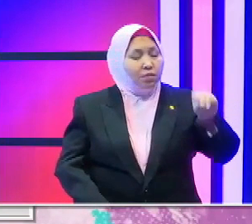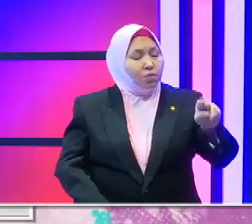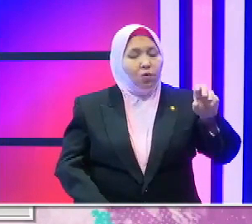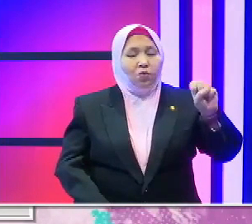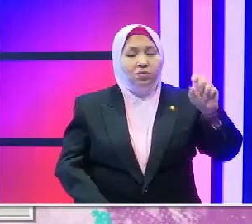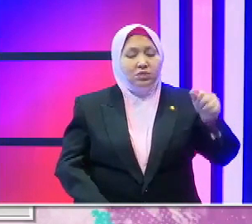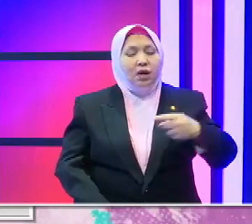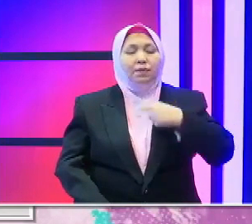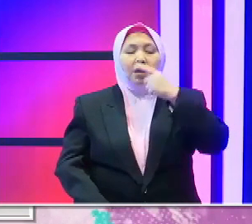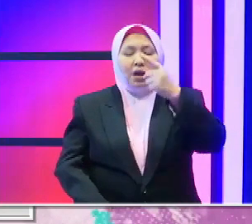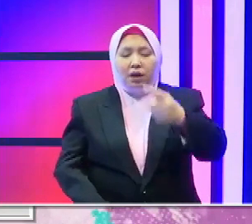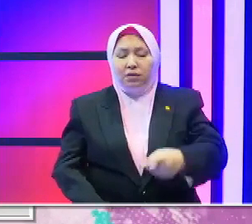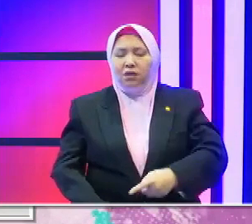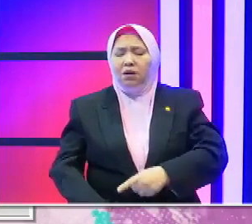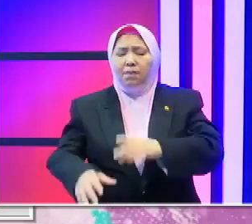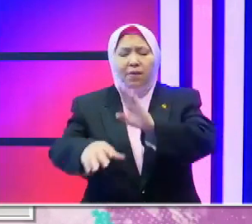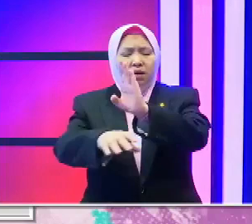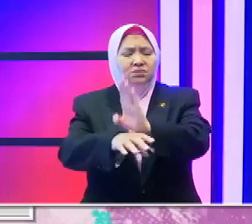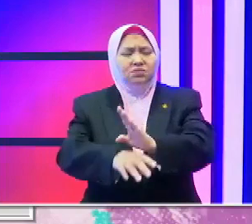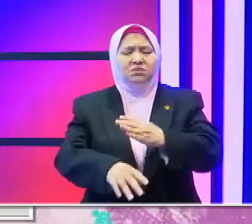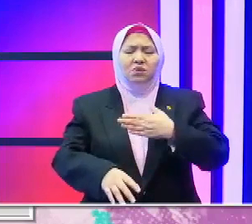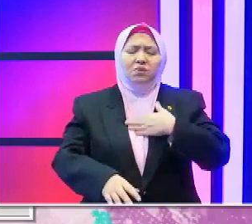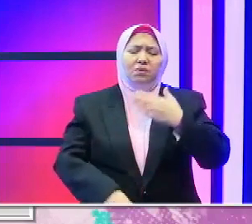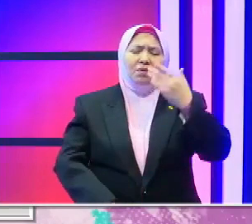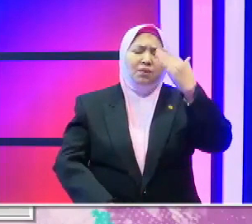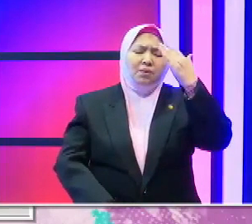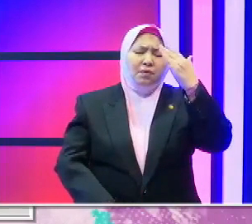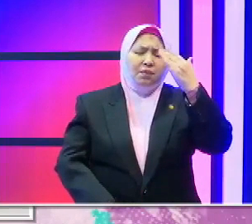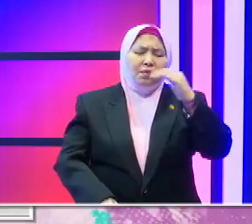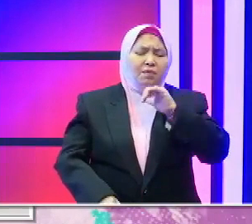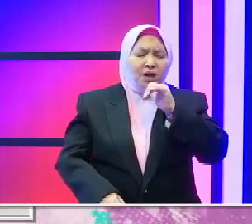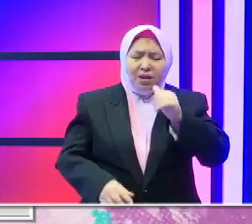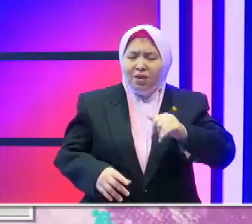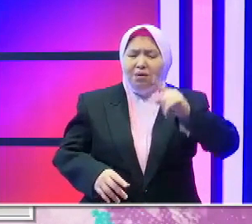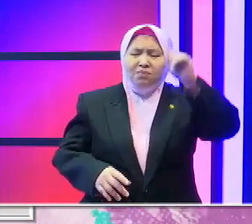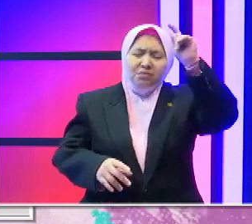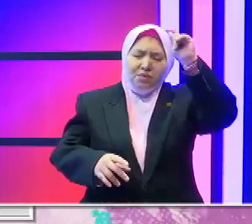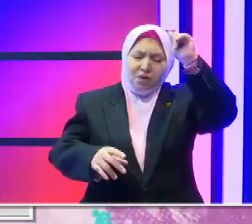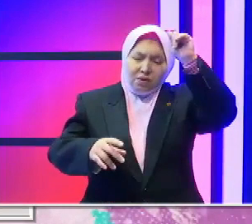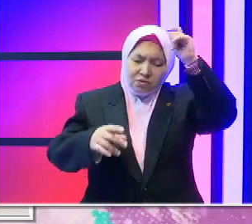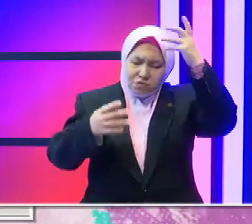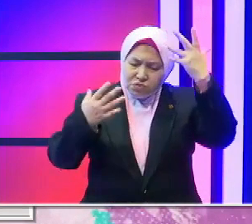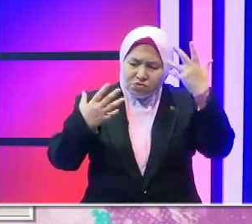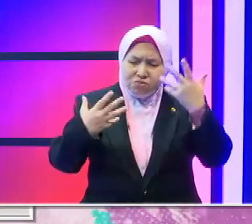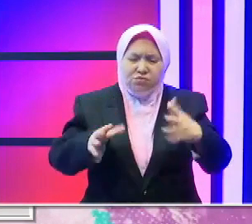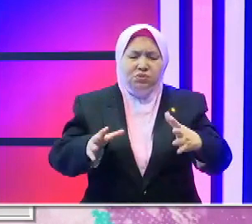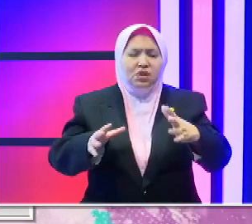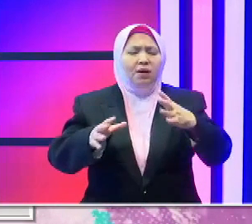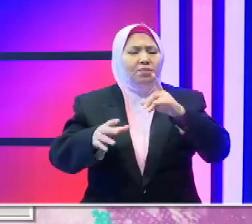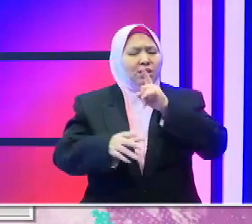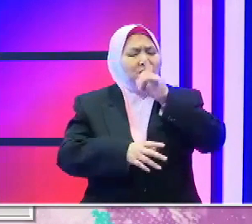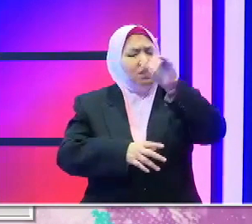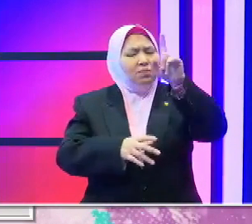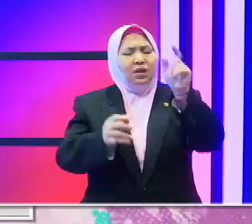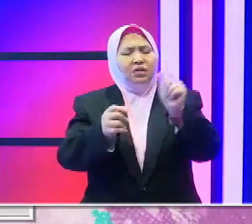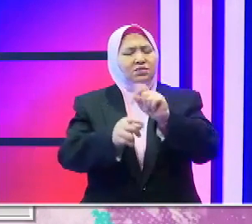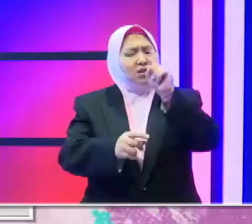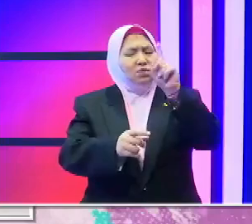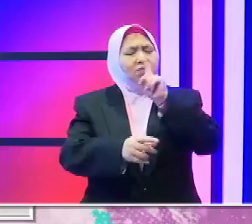قال يا قوم ألم يعدكم ربكم